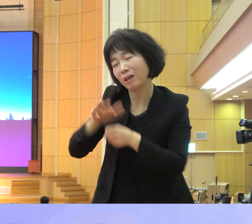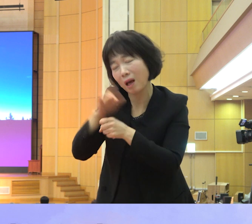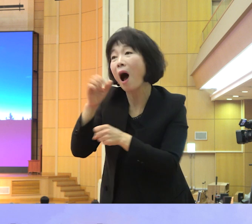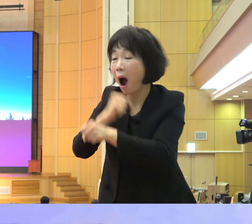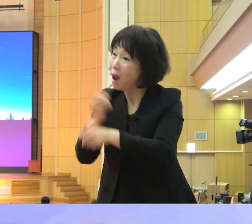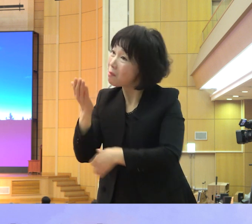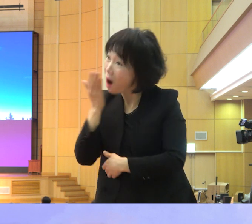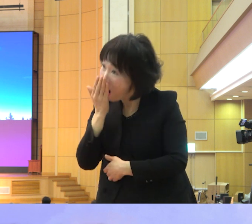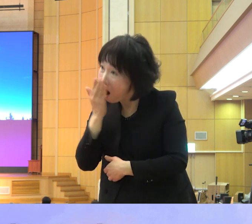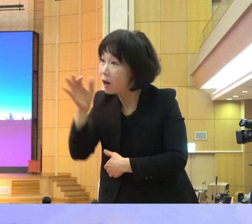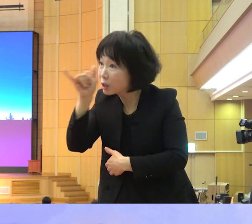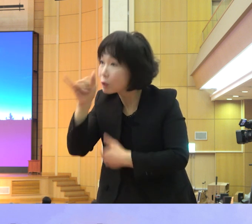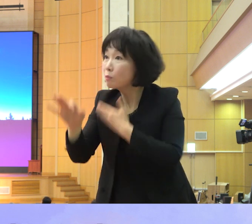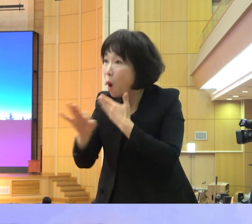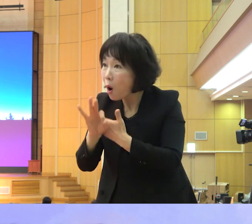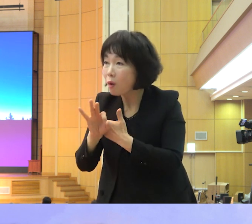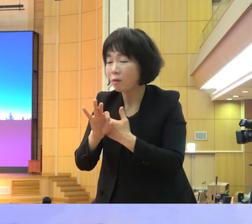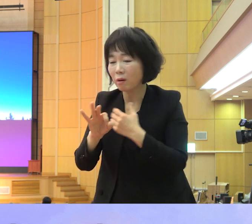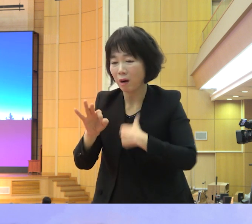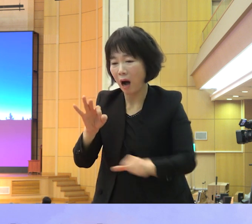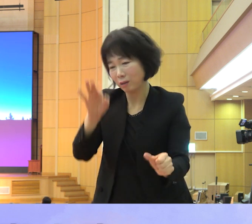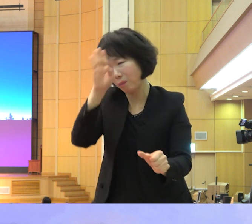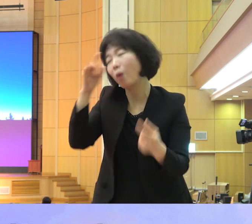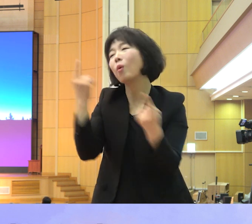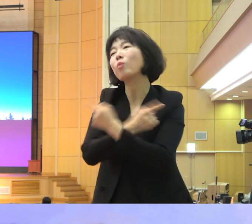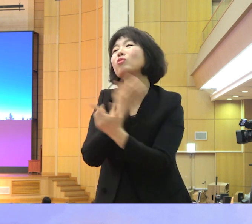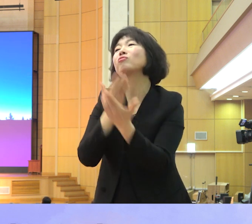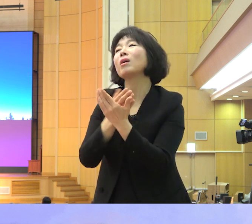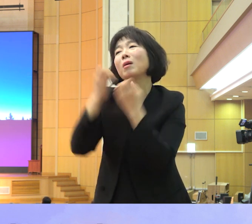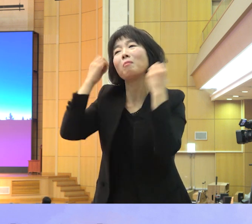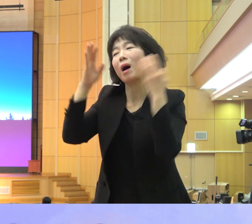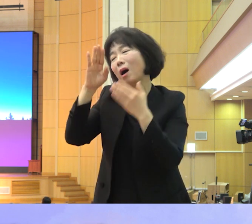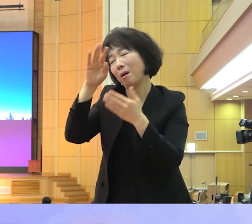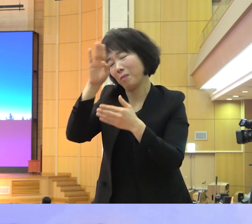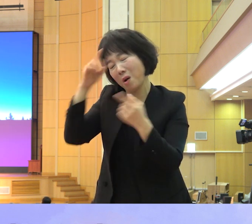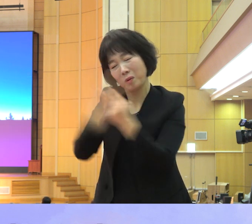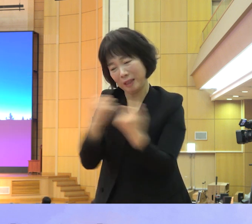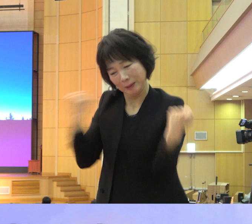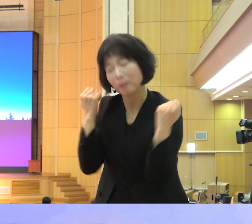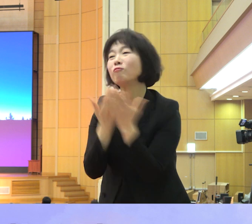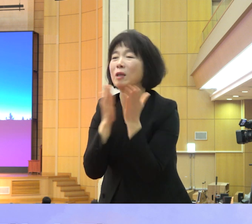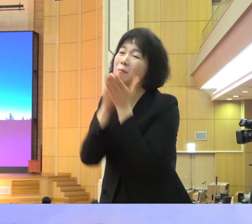예수께서 하시는 말씀이 할 수 있다는 말이 무슨 말이냐?